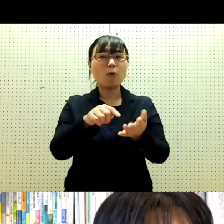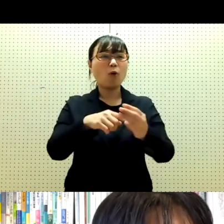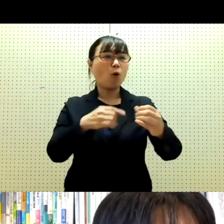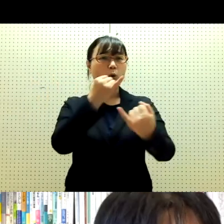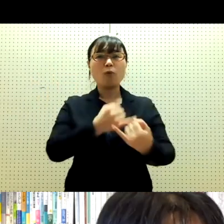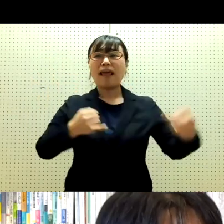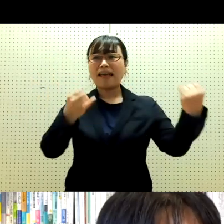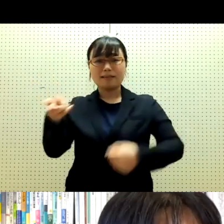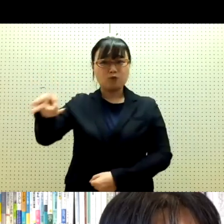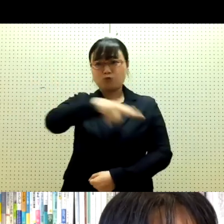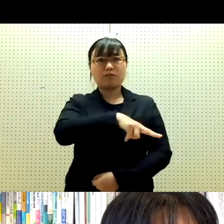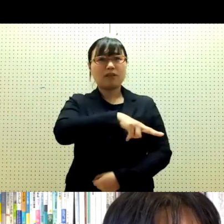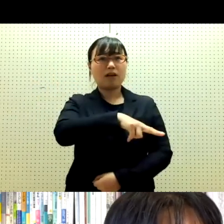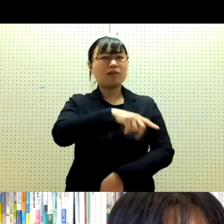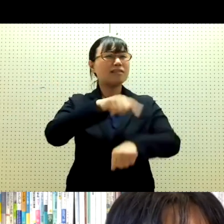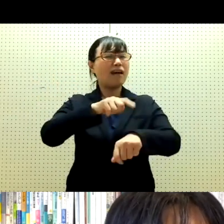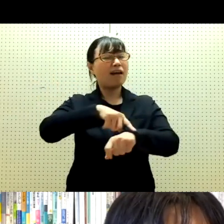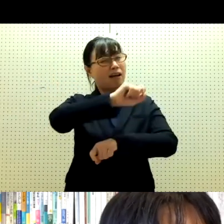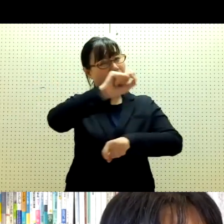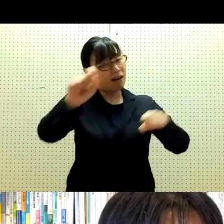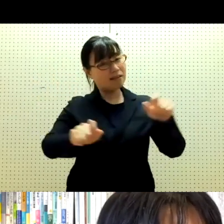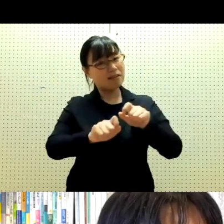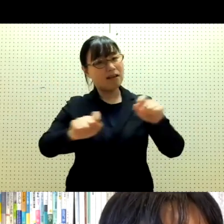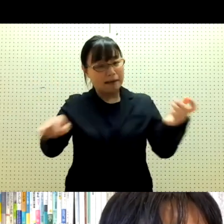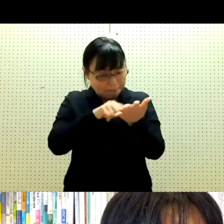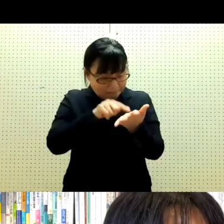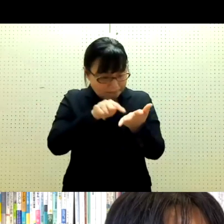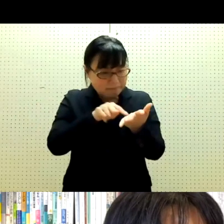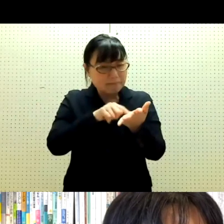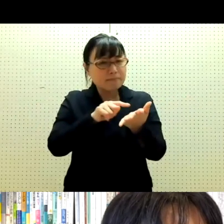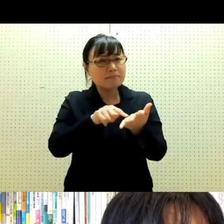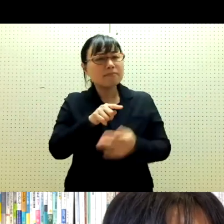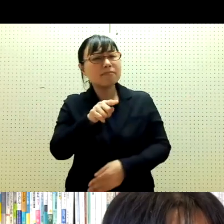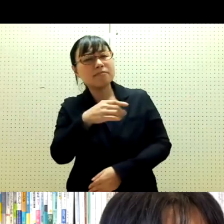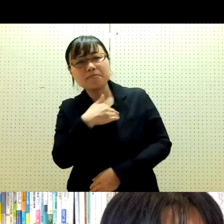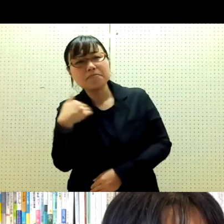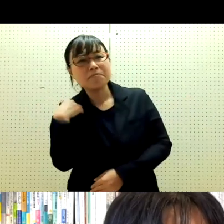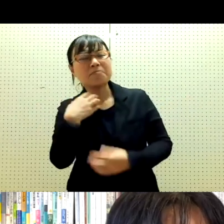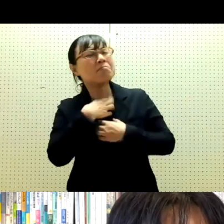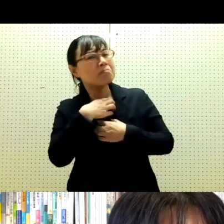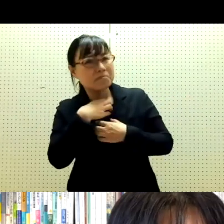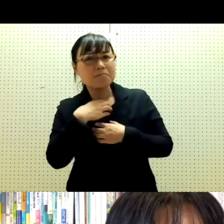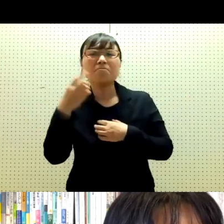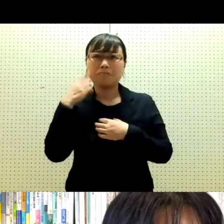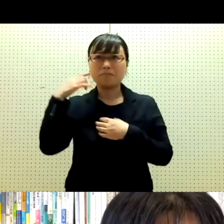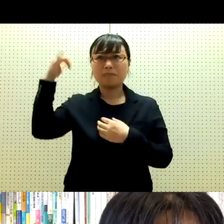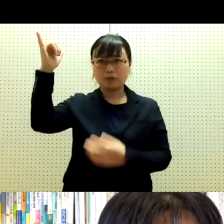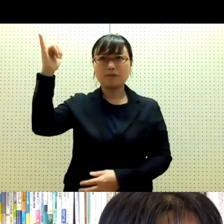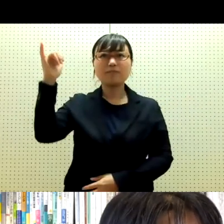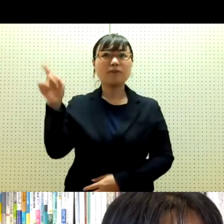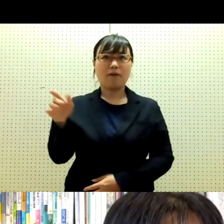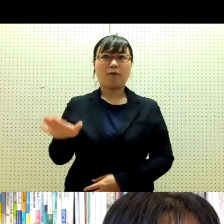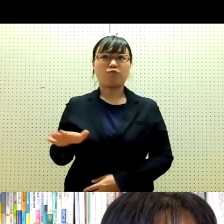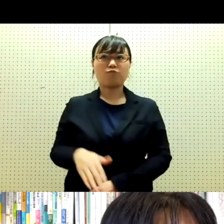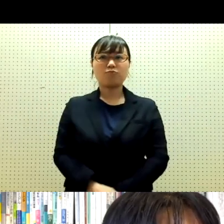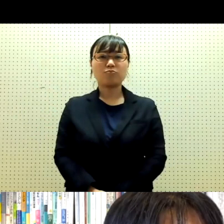過ぎているんではないかとかですね、あるいは依存になってるんじゃないかっていうご懸念が結構強く、示されているように思います。で